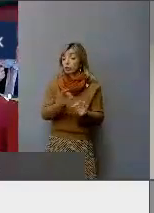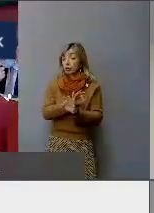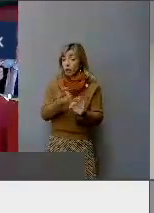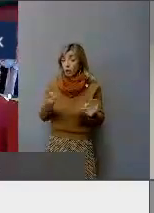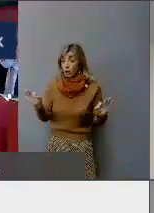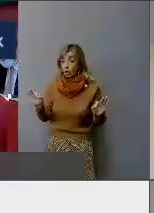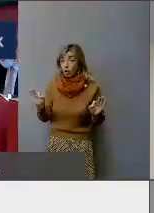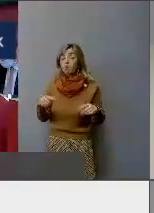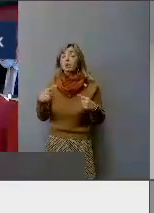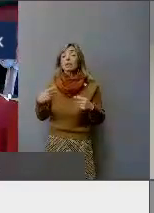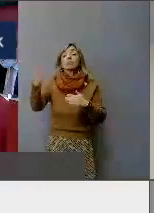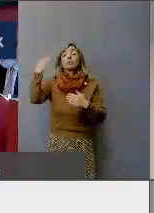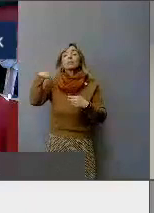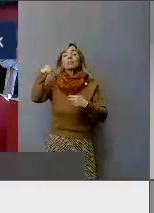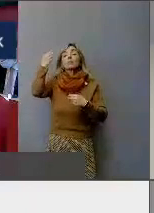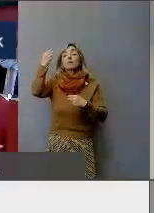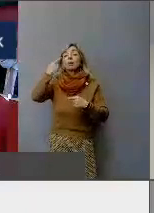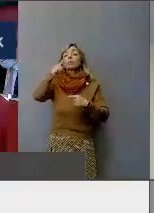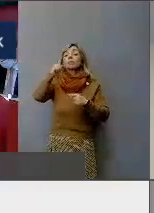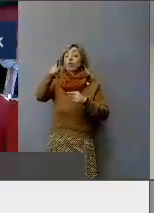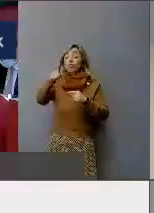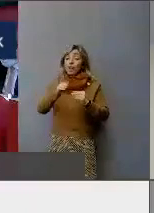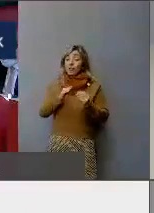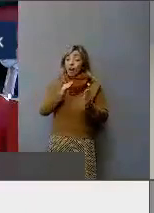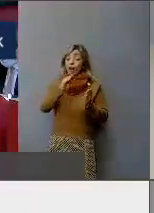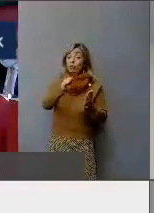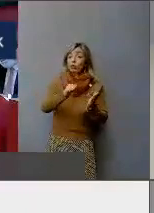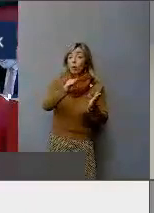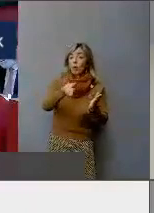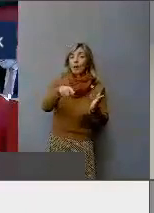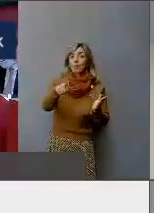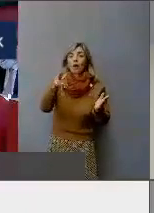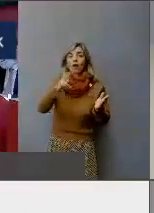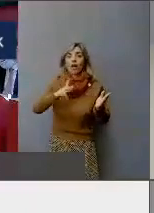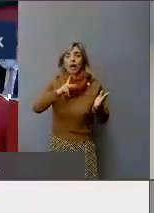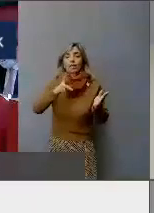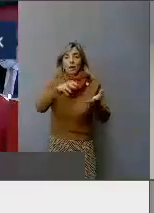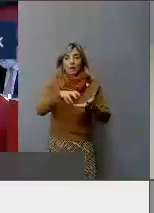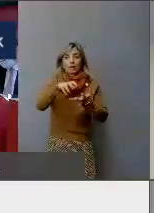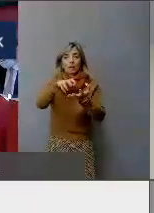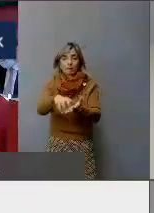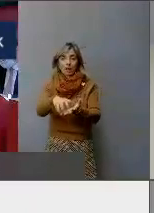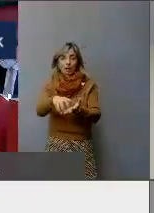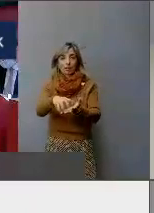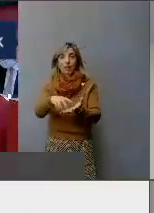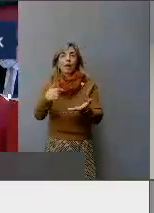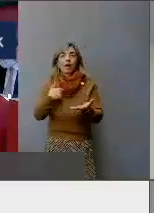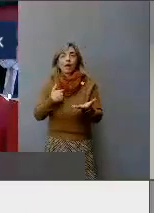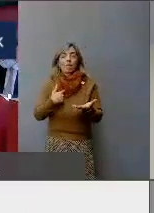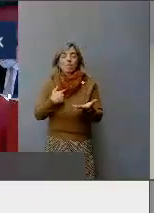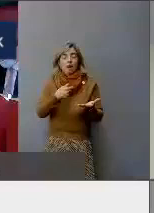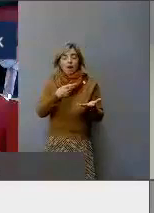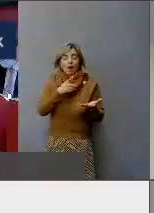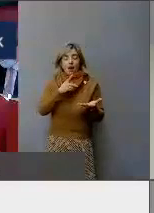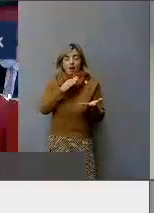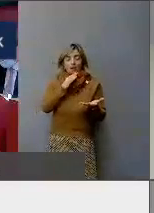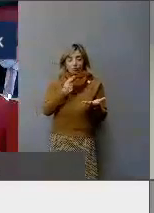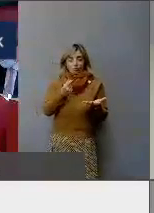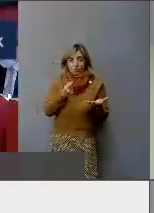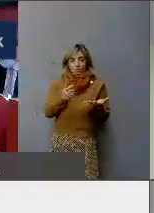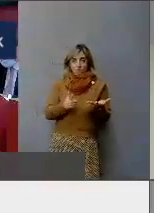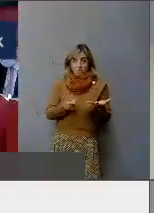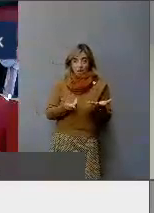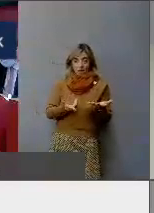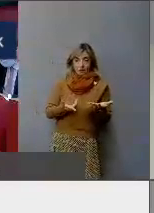induceva un'aspettativa che non si poteva accogliere io penso esattamente il contrario penso che un comune debba raccogliere le domande e quindi il